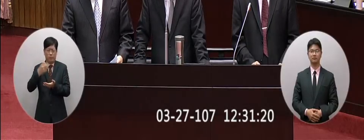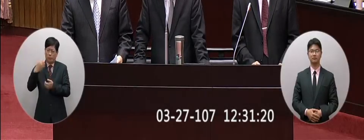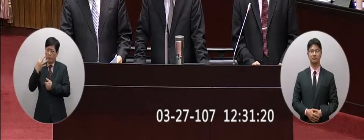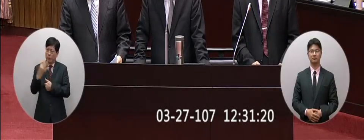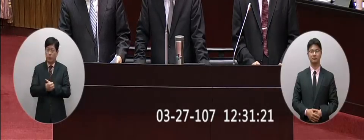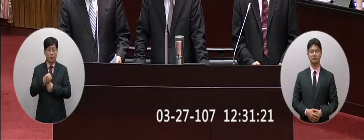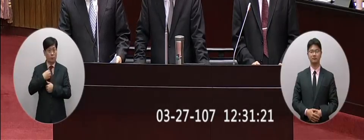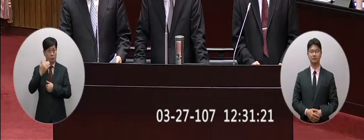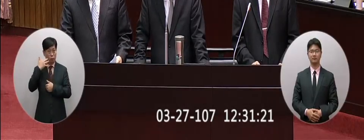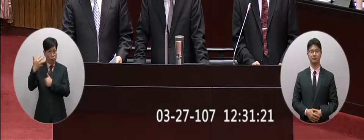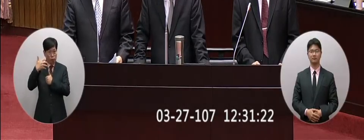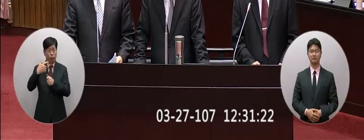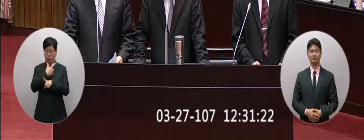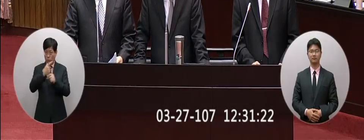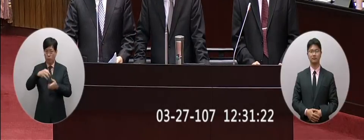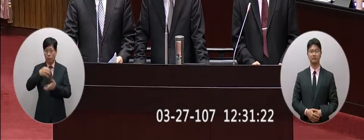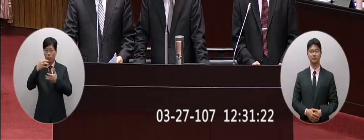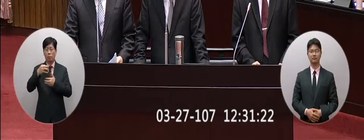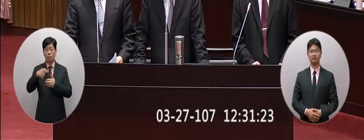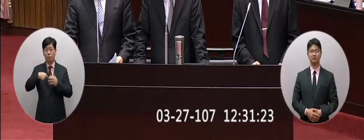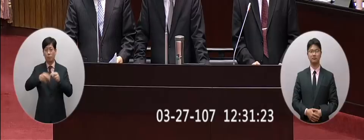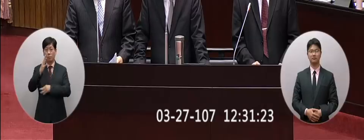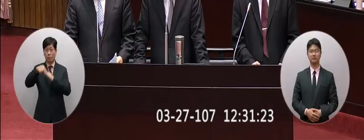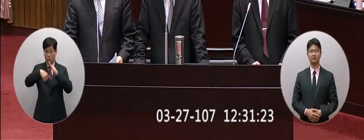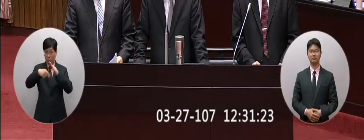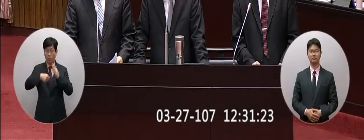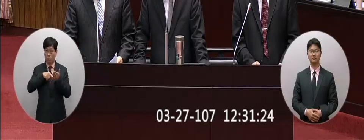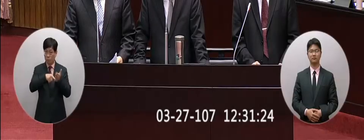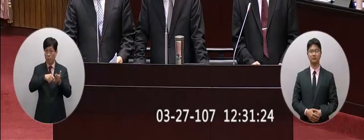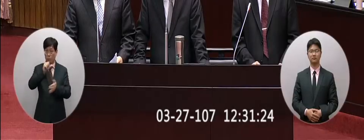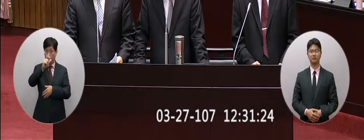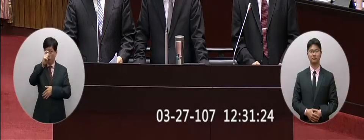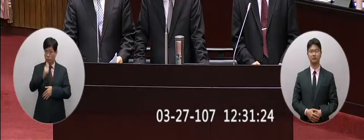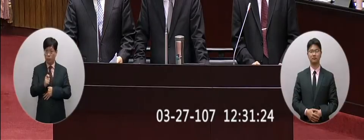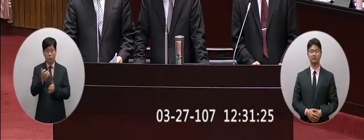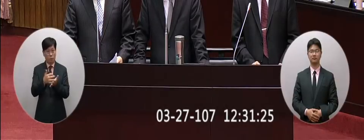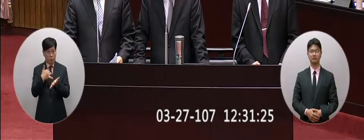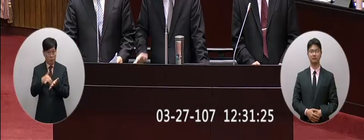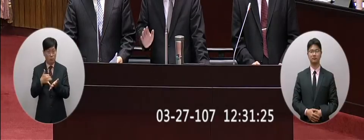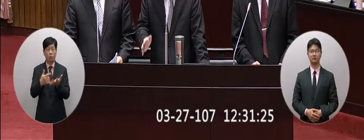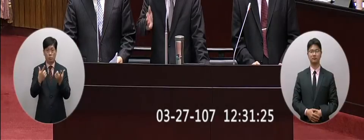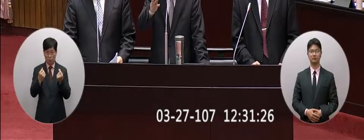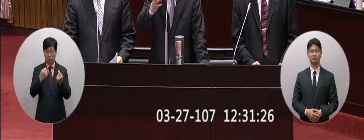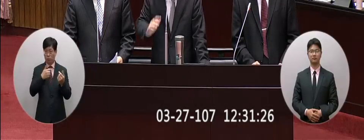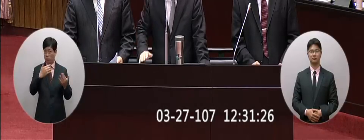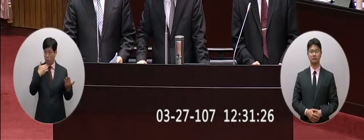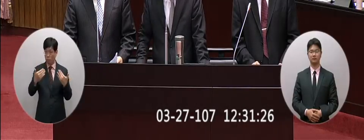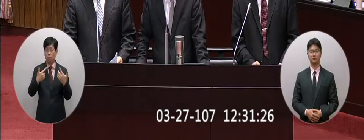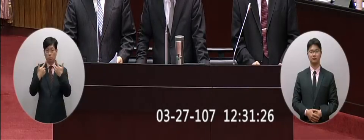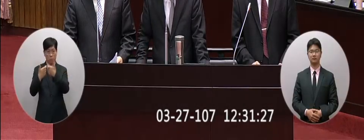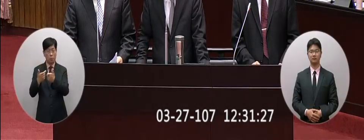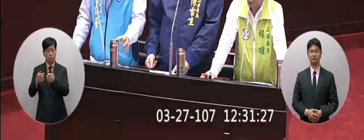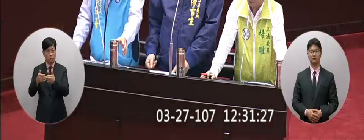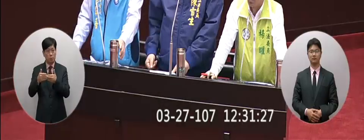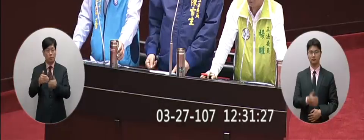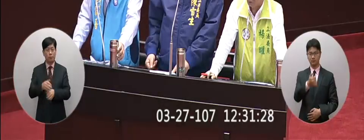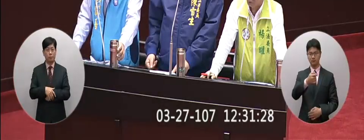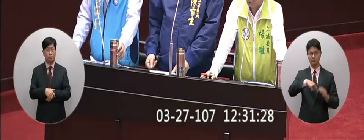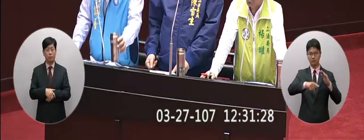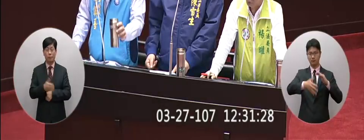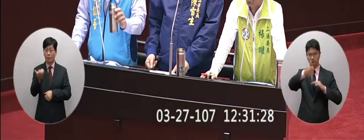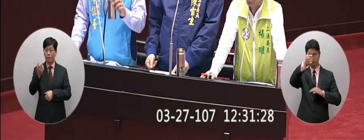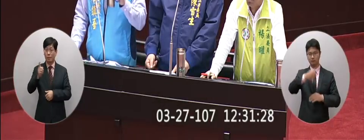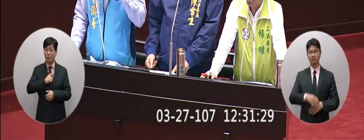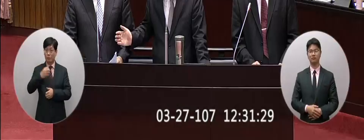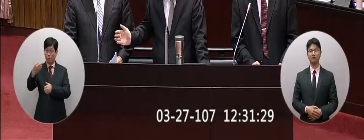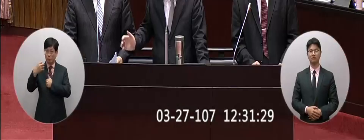啊，每一次质询都有提出来，所以行政院呢编了将近5亿元，那 也是具体的回应杨委员的需求。 谢谢院长。 那你